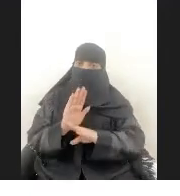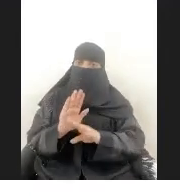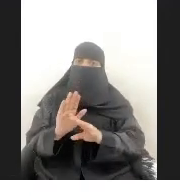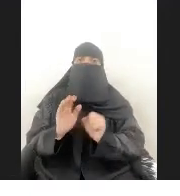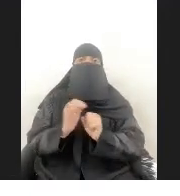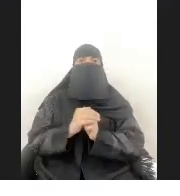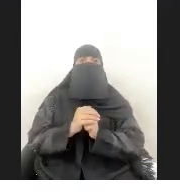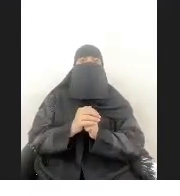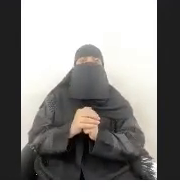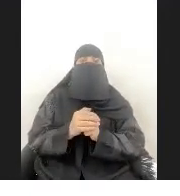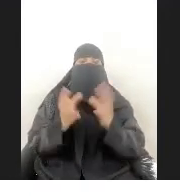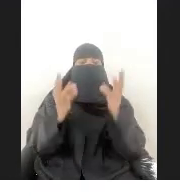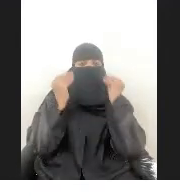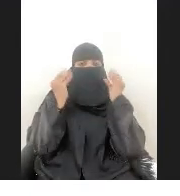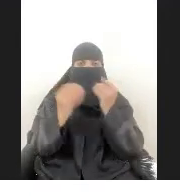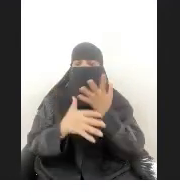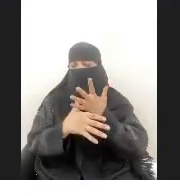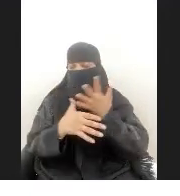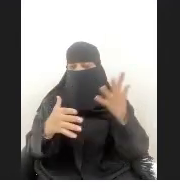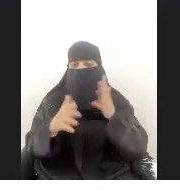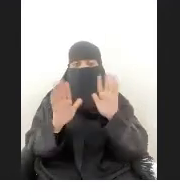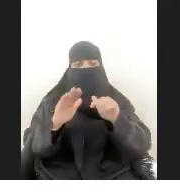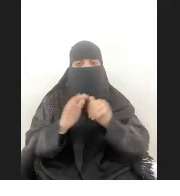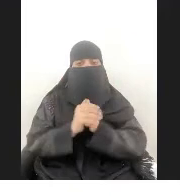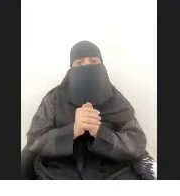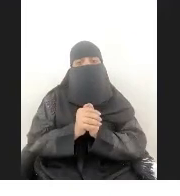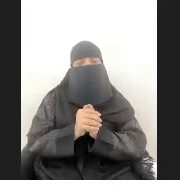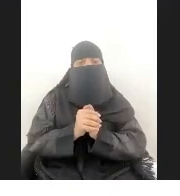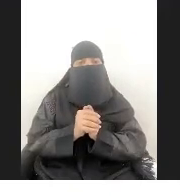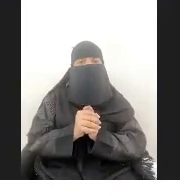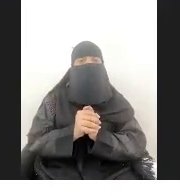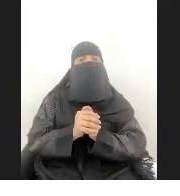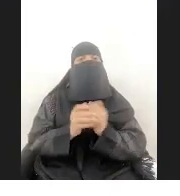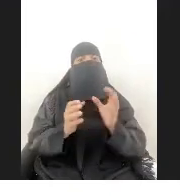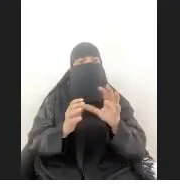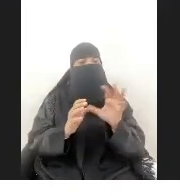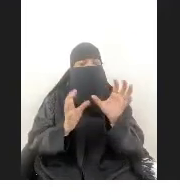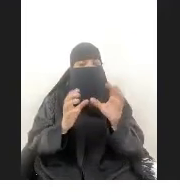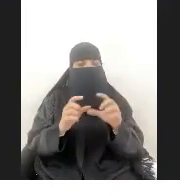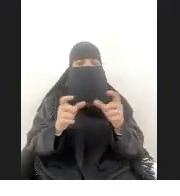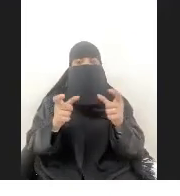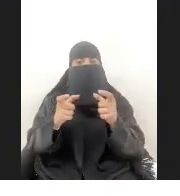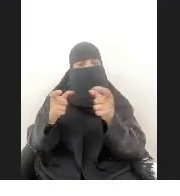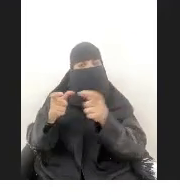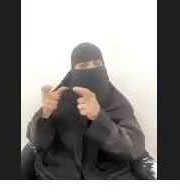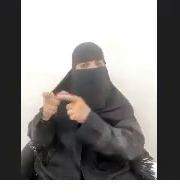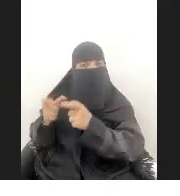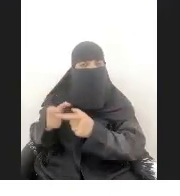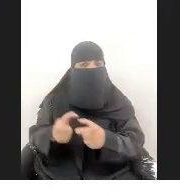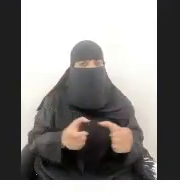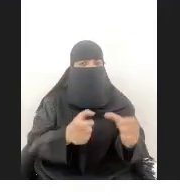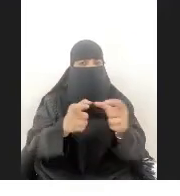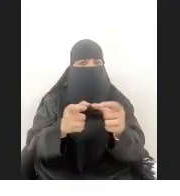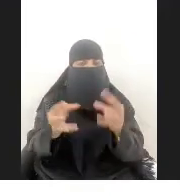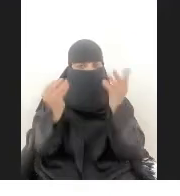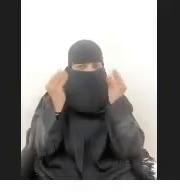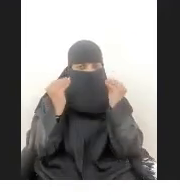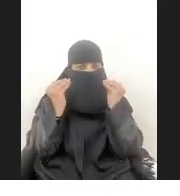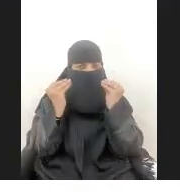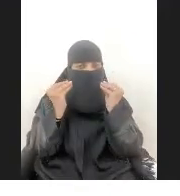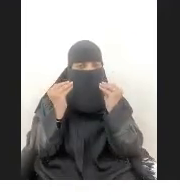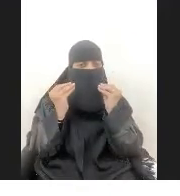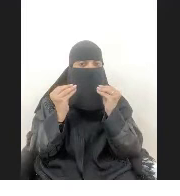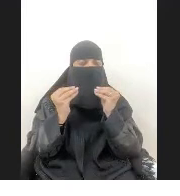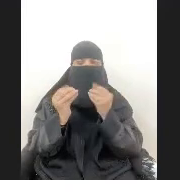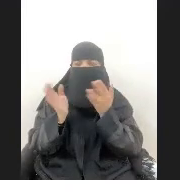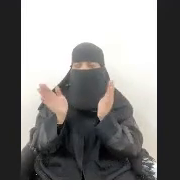الأمر. إمكانية إعادة استخدام الأجزاء هي تتشابه هنا مع الكائنات التعليمية، يعني أنا بما أنه هو أصلا جزء صغير